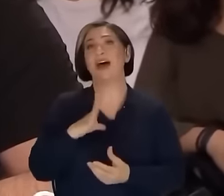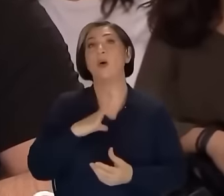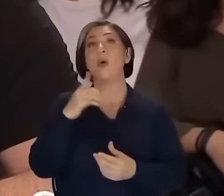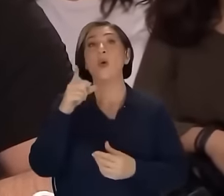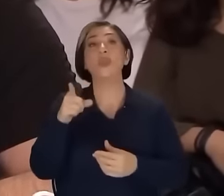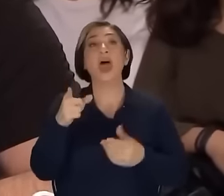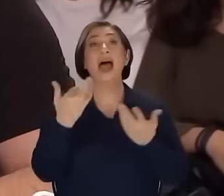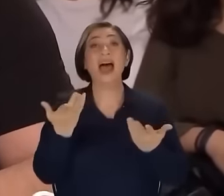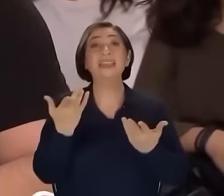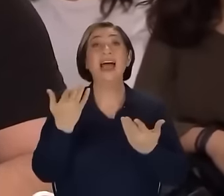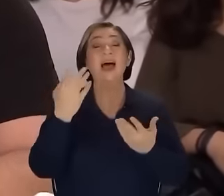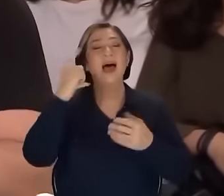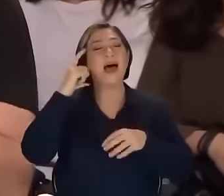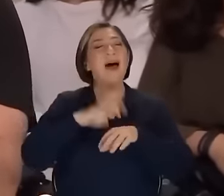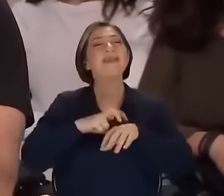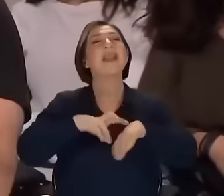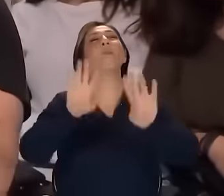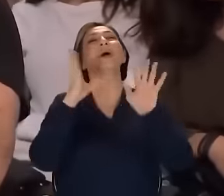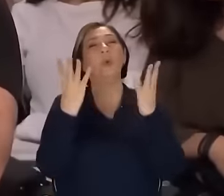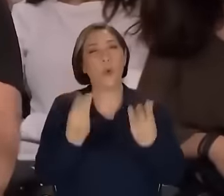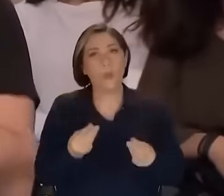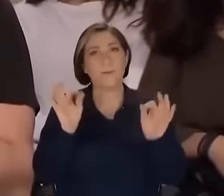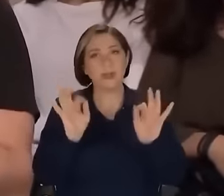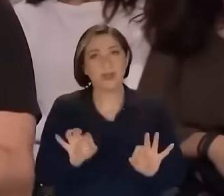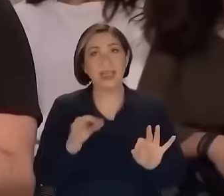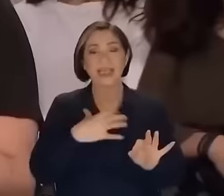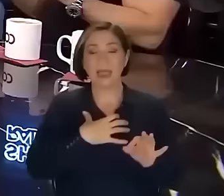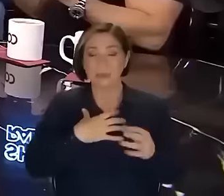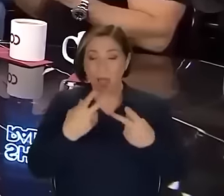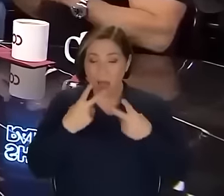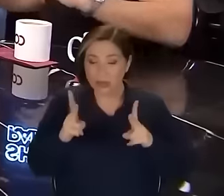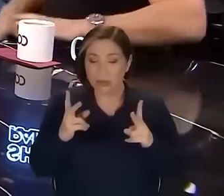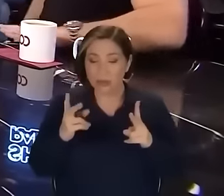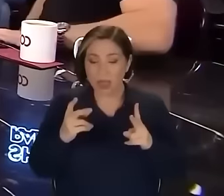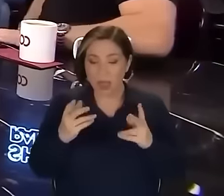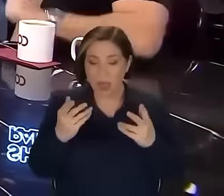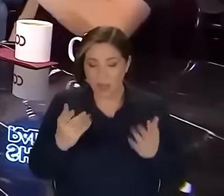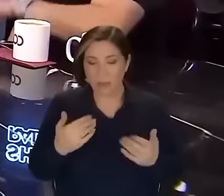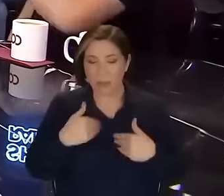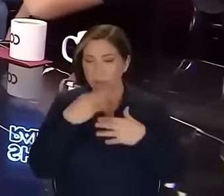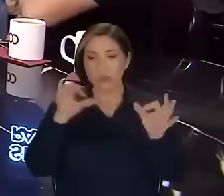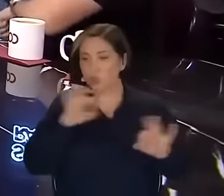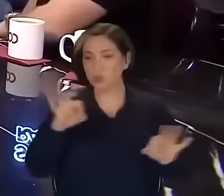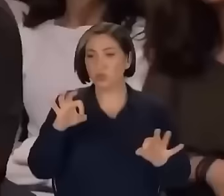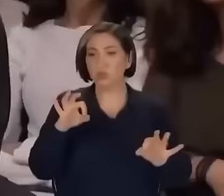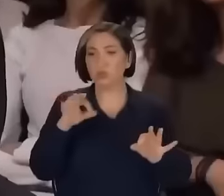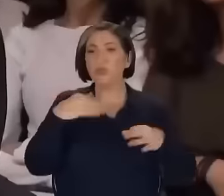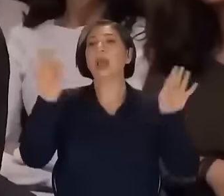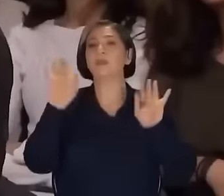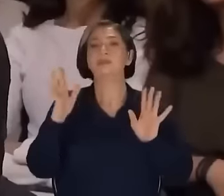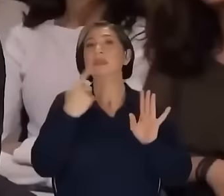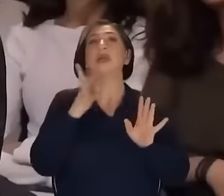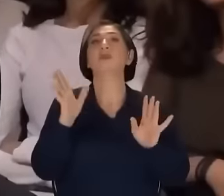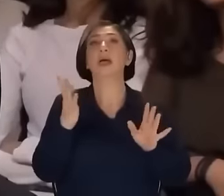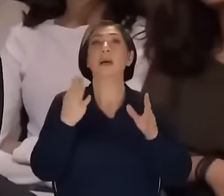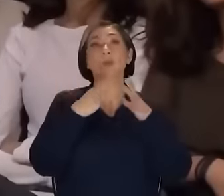Ve onları artık anmaz olduğumuz aşikar. Kendimize itiraf etmiyoruz. Yani mutluyum. Hadi bakalım